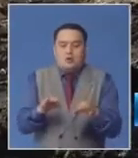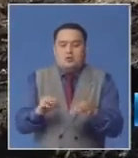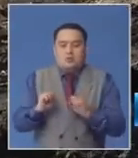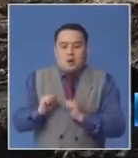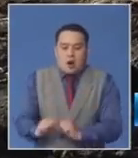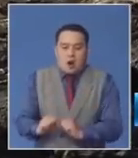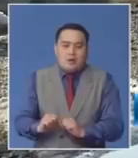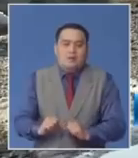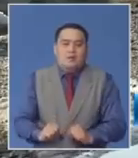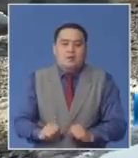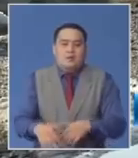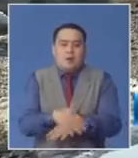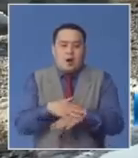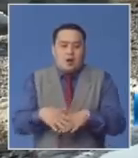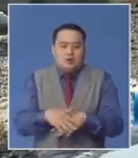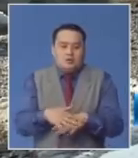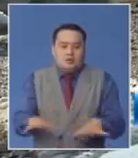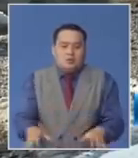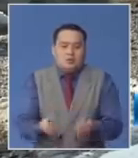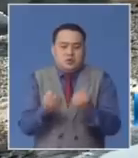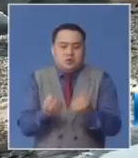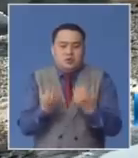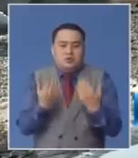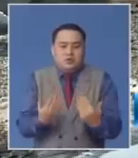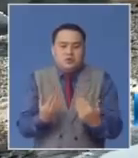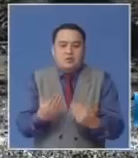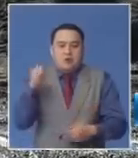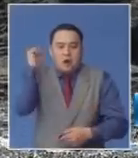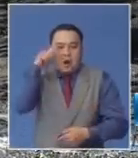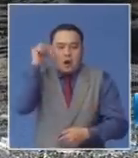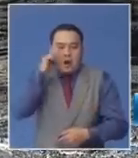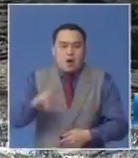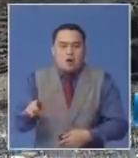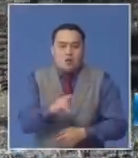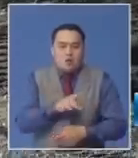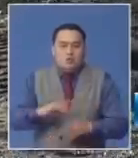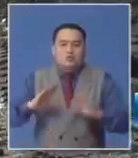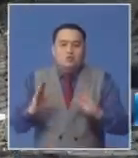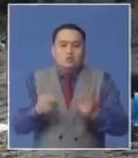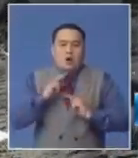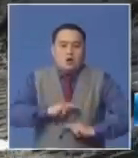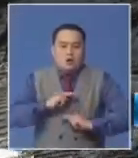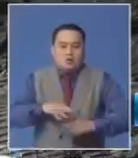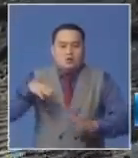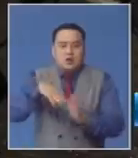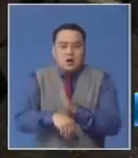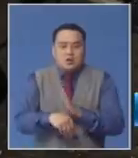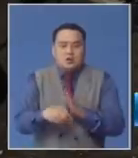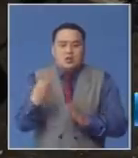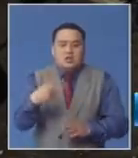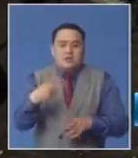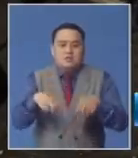массовых подтоплений жилого массива на сегодняшний день весь кондинском районе в противопаводковых работах задействовано порядка